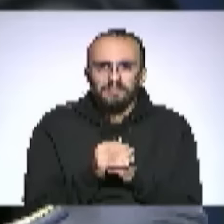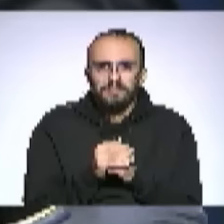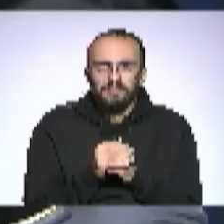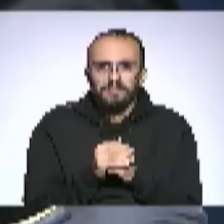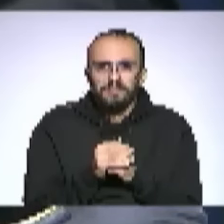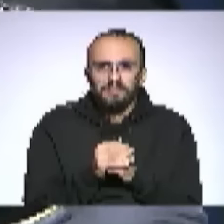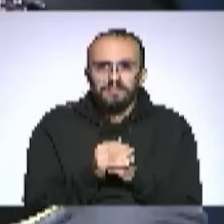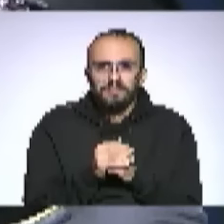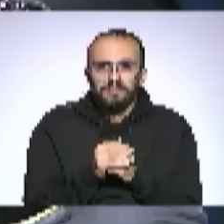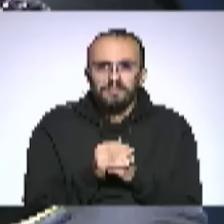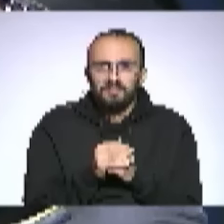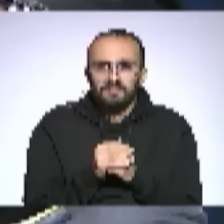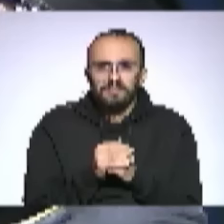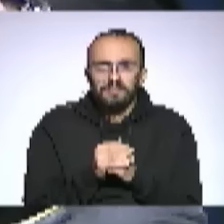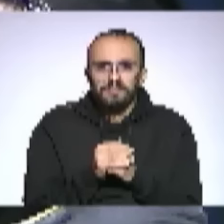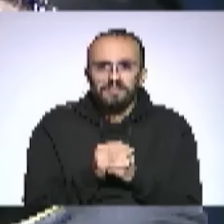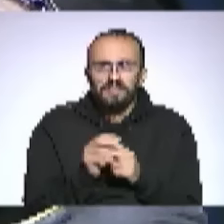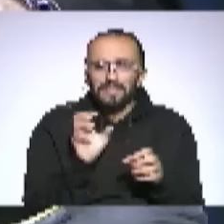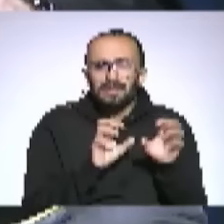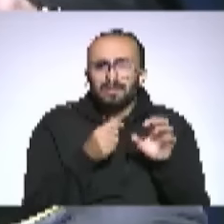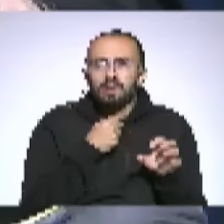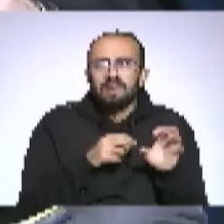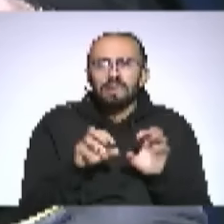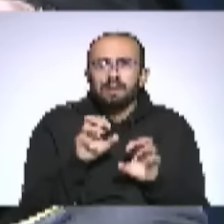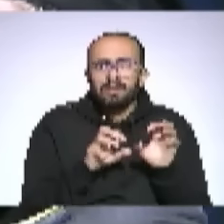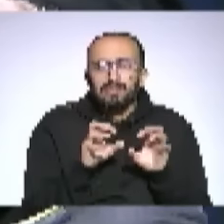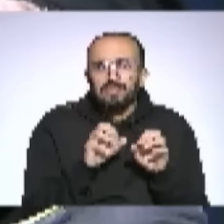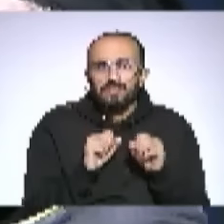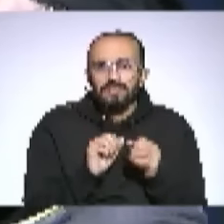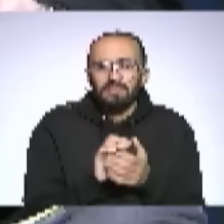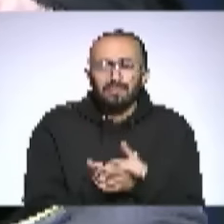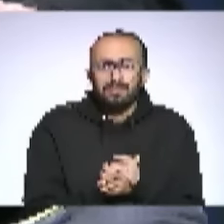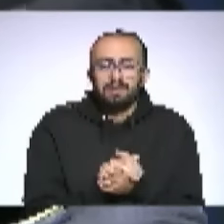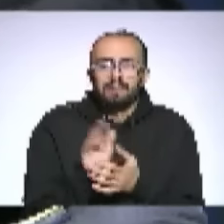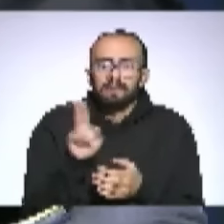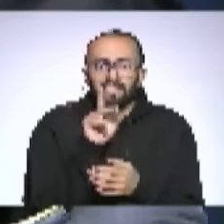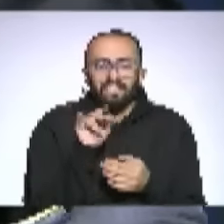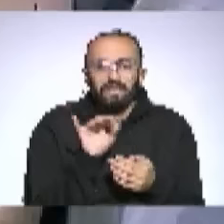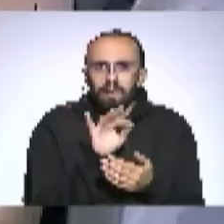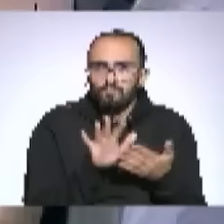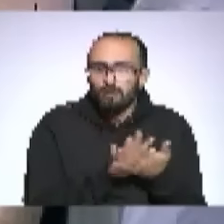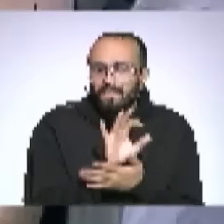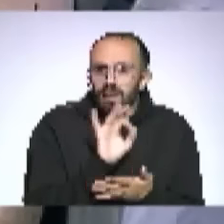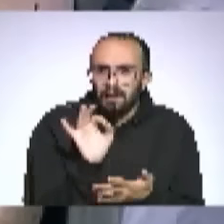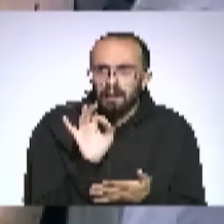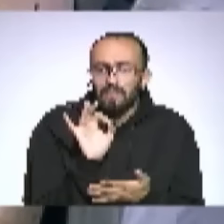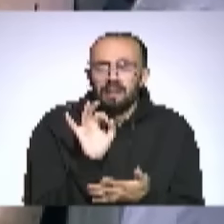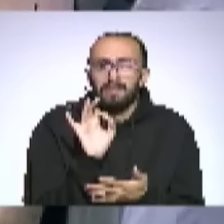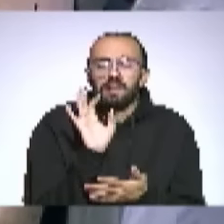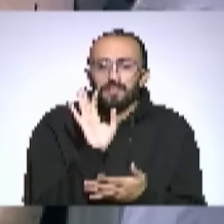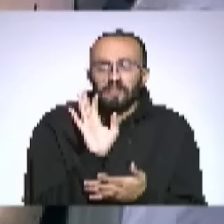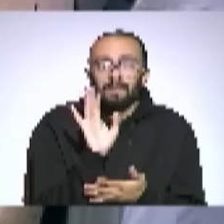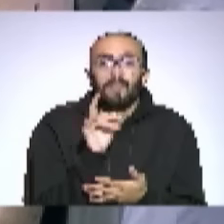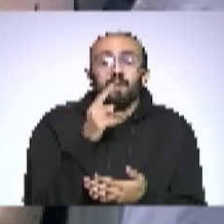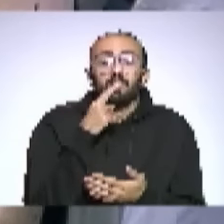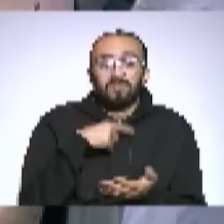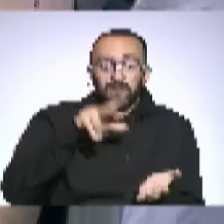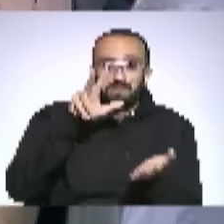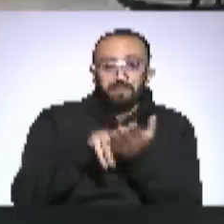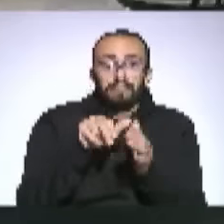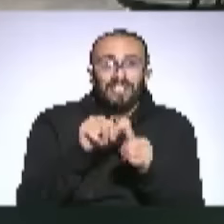حبس عشان خاطر الكنيسه تديني تصريح طب ما فين المشكله ما هو لازم يا حبيبي ما يقدرش يديك